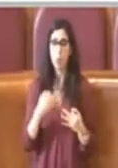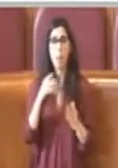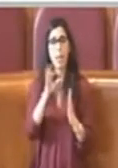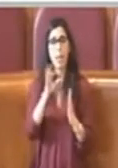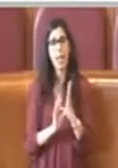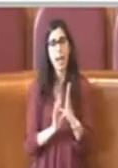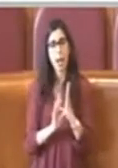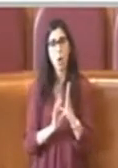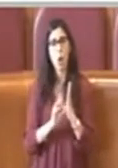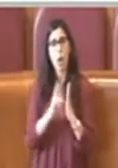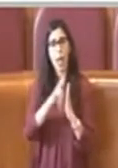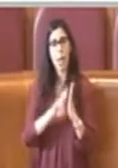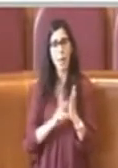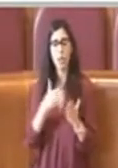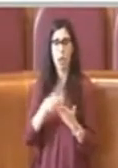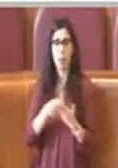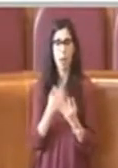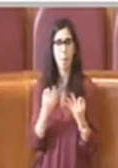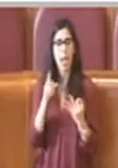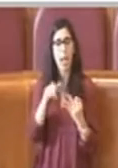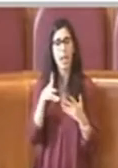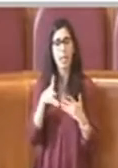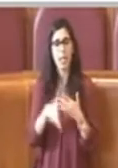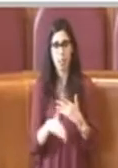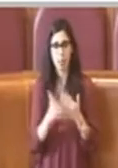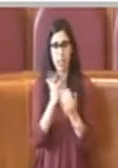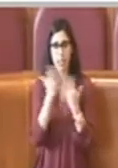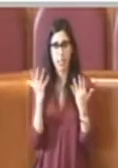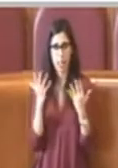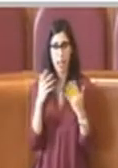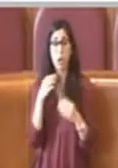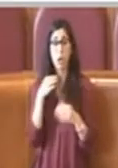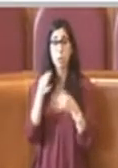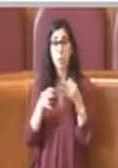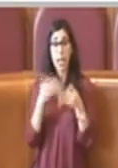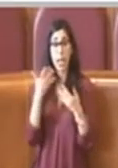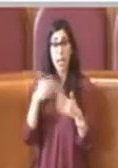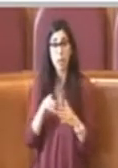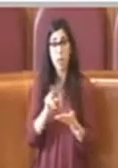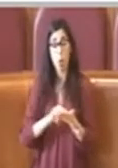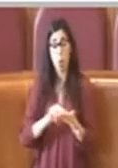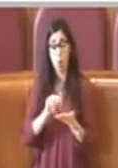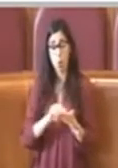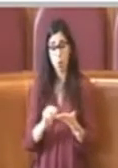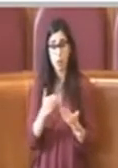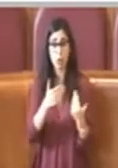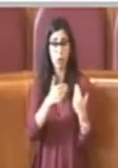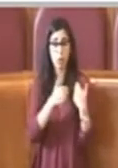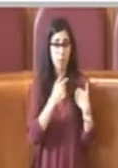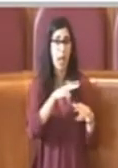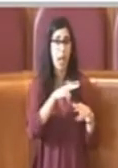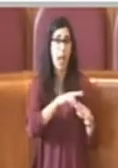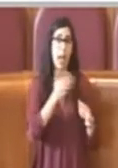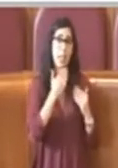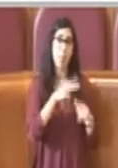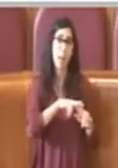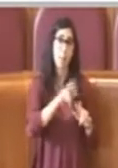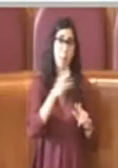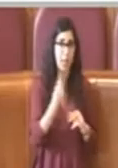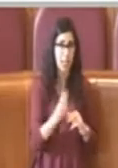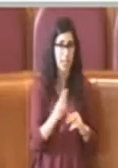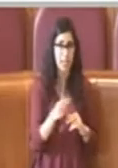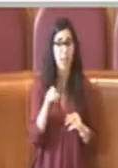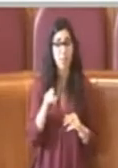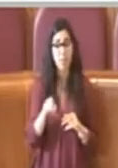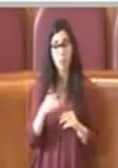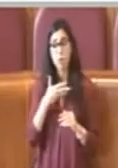regolamento. Ho già spiegato perché appunto l'ufficio è in capo alla direzione dell'Assemblea Capitolina, di fatto tiene anche il registro